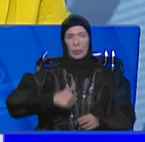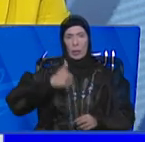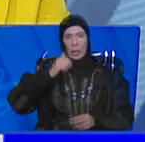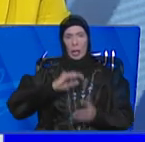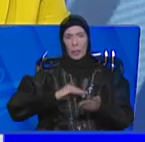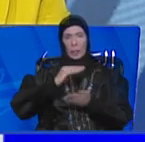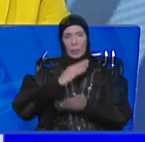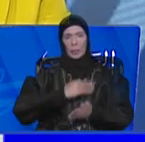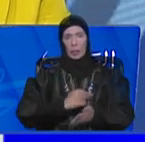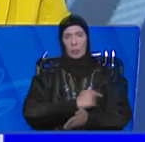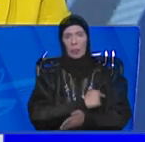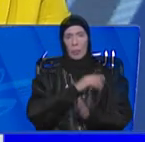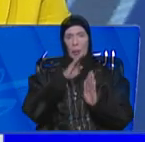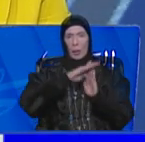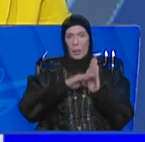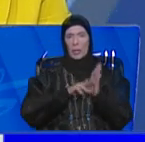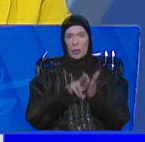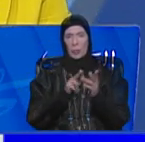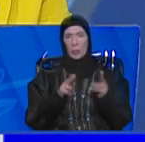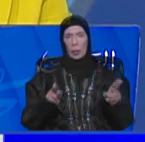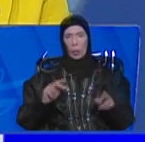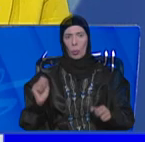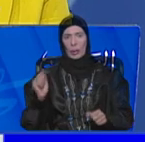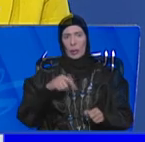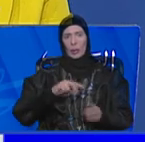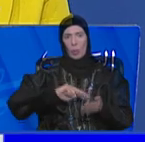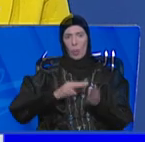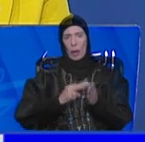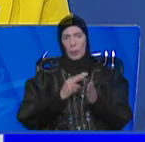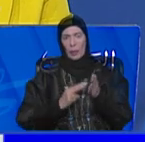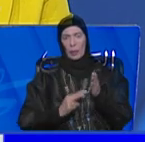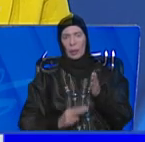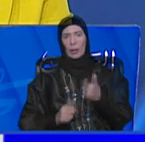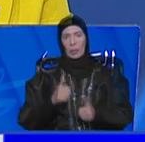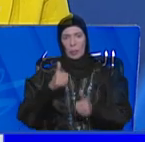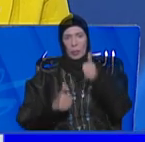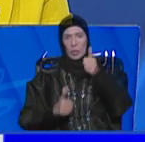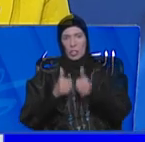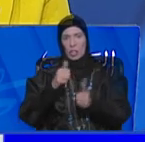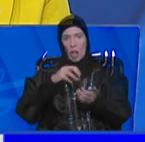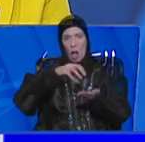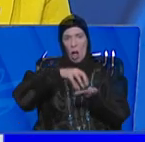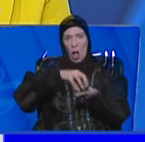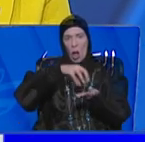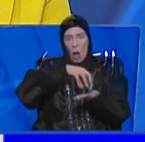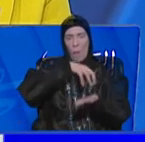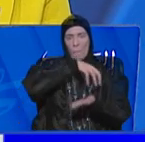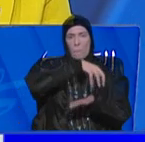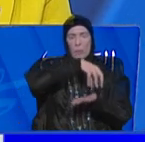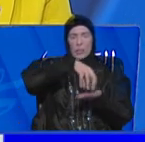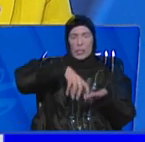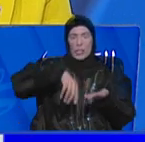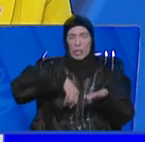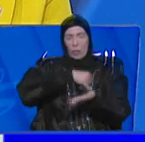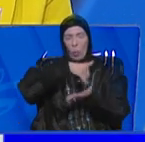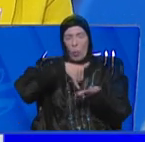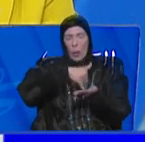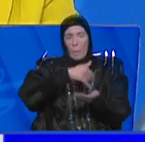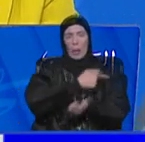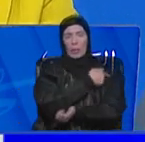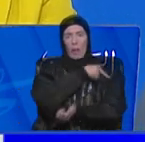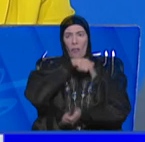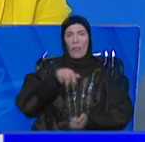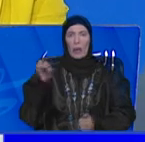الصحية، وذلك عن برنامج الاعتماد الوطني ومعايير تقييم المستشفيات والمراكز الصحية